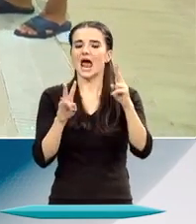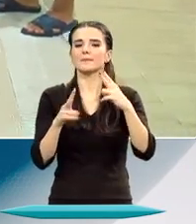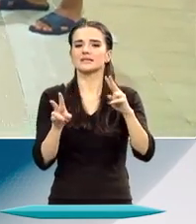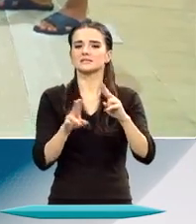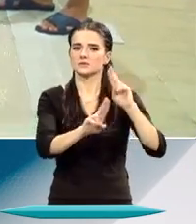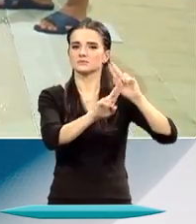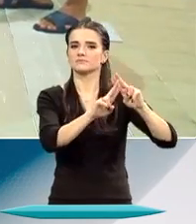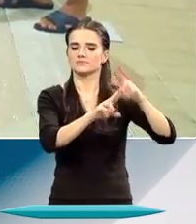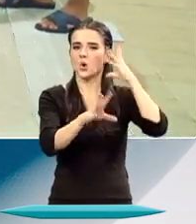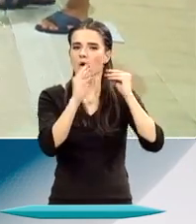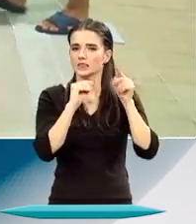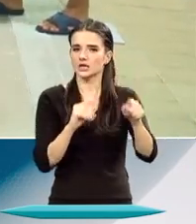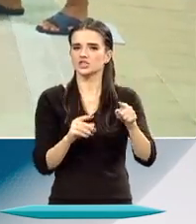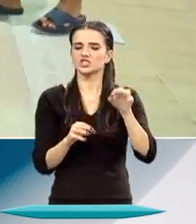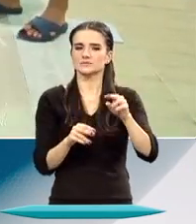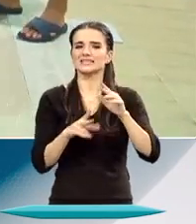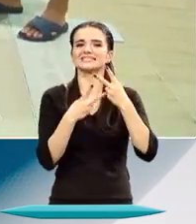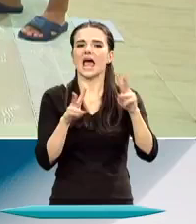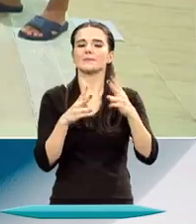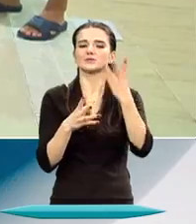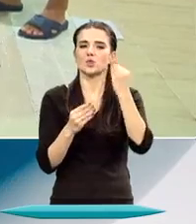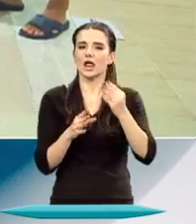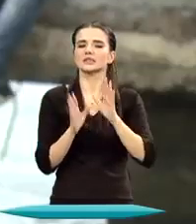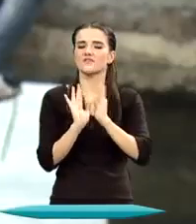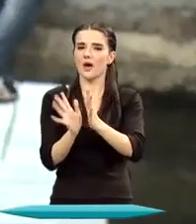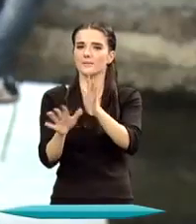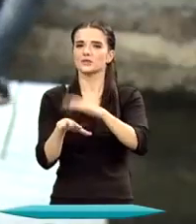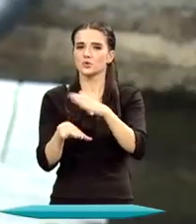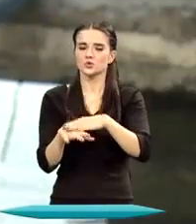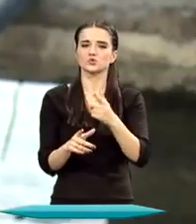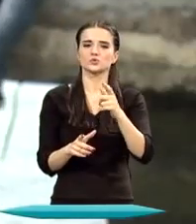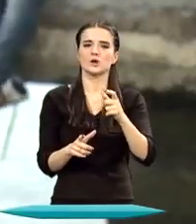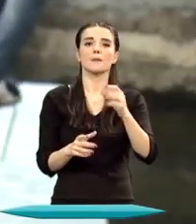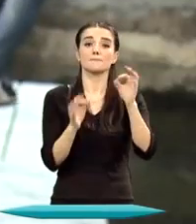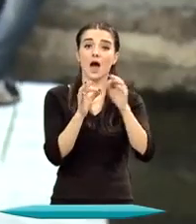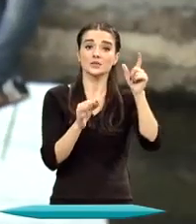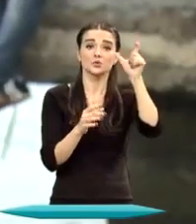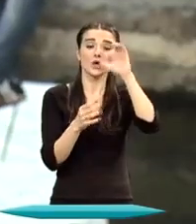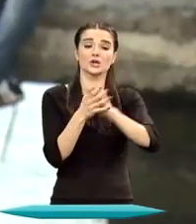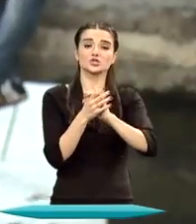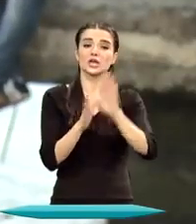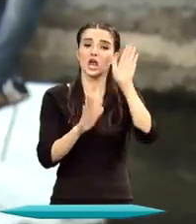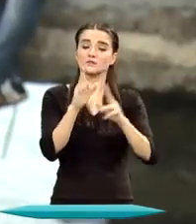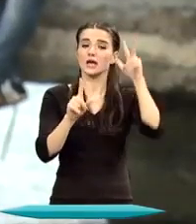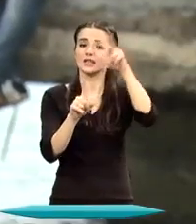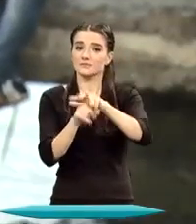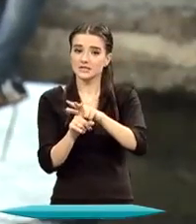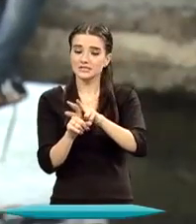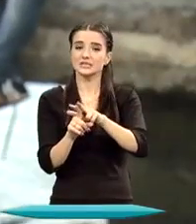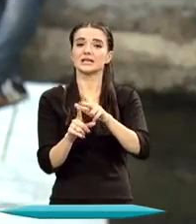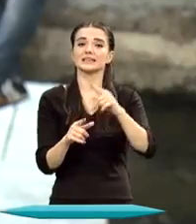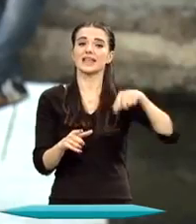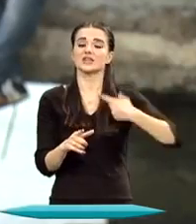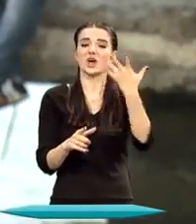stil öğrendi şu an. Serbest stilde devam ediyoruz çalışmalarımız. Baha'nın Türkiye'de yarışlara katılması, Türkiye'de